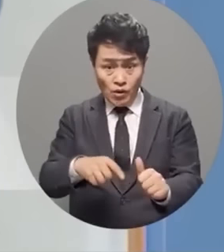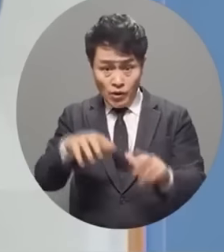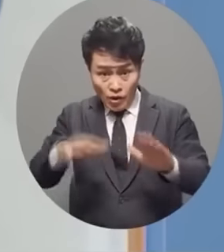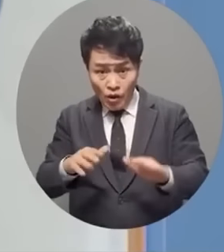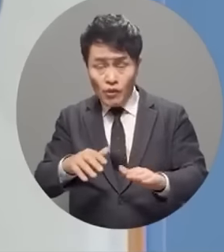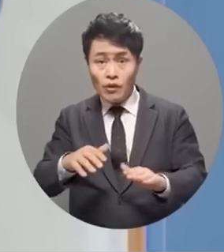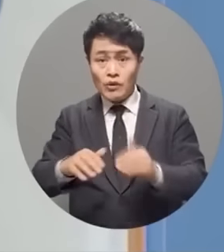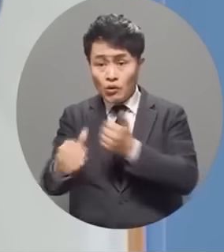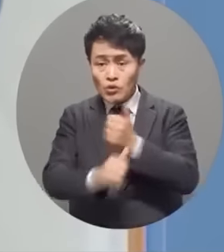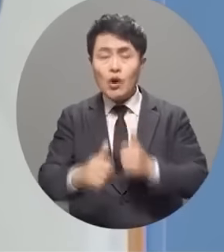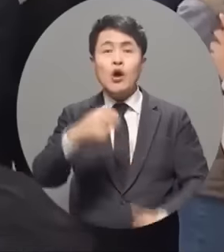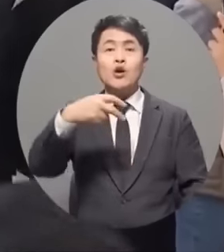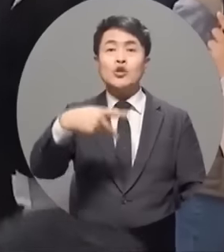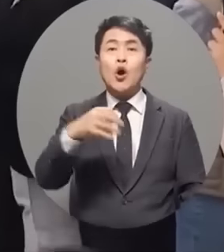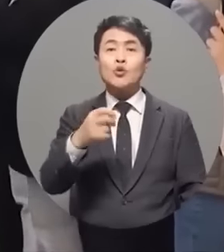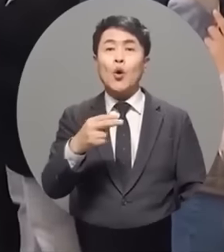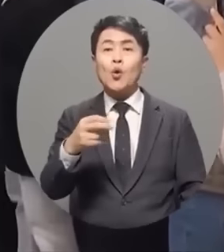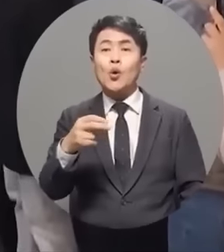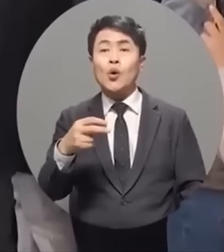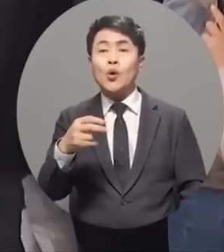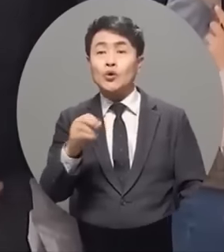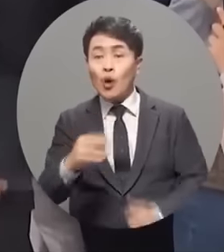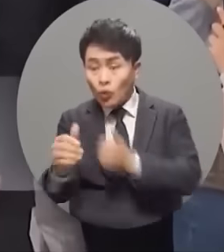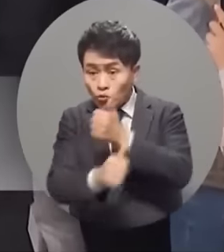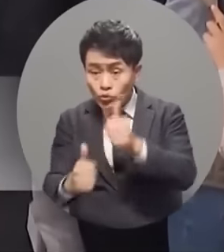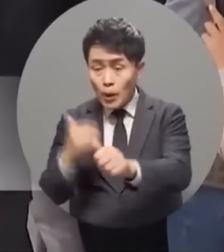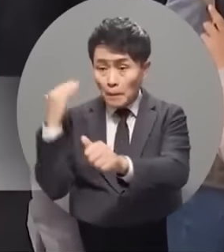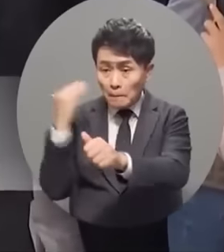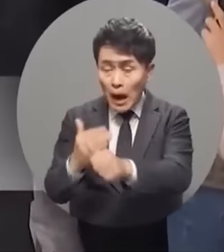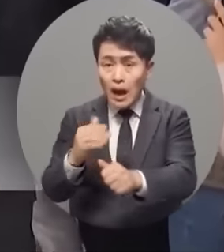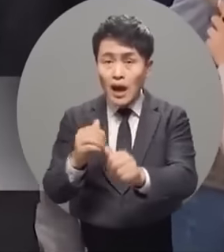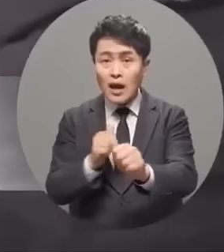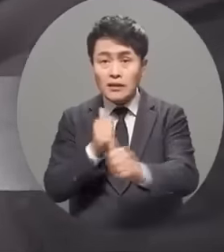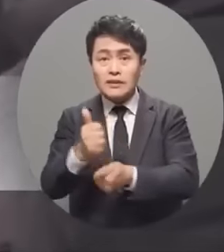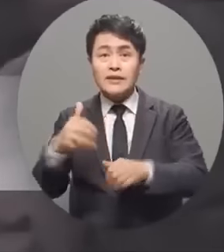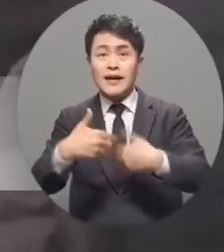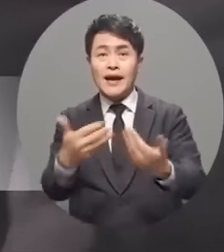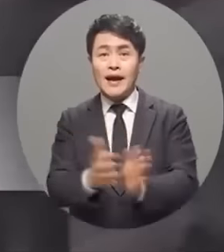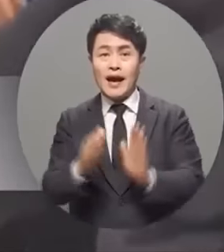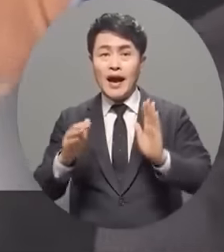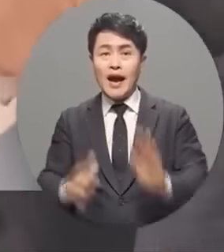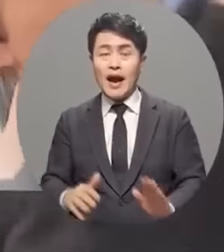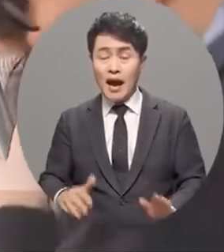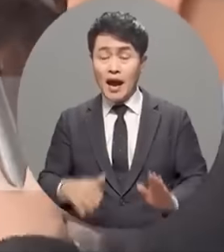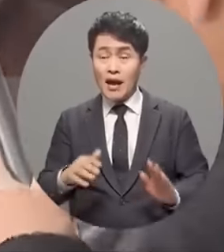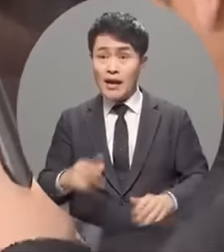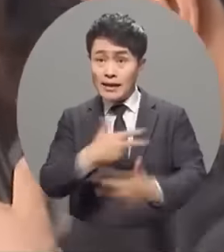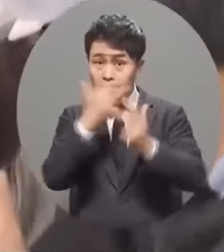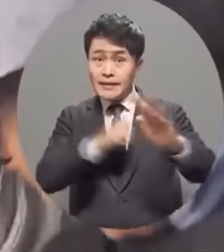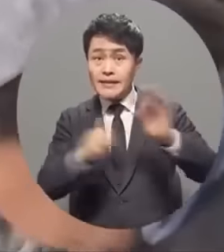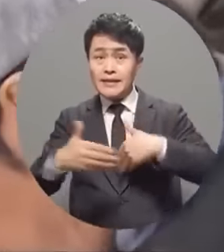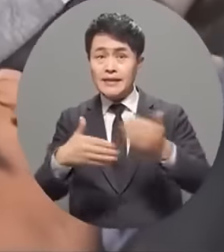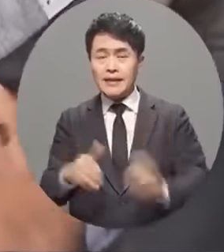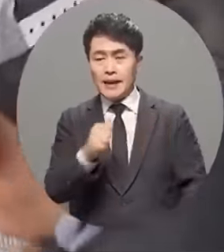의원을 꺾었습니다. 이 대표는 오늘 추미애 전 법무부 장관이 출마한 하남 등 수도권